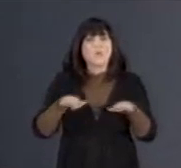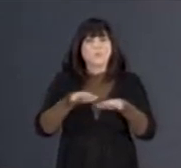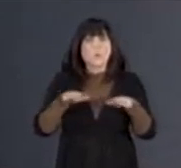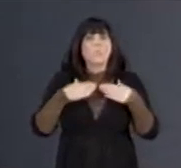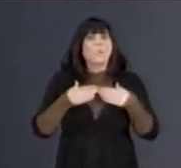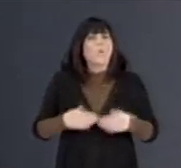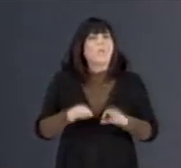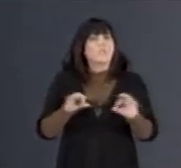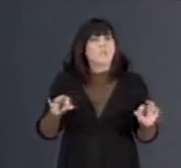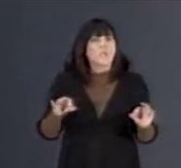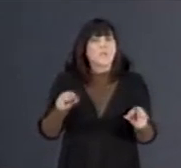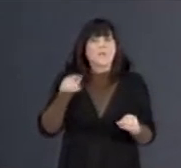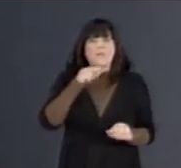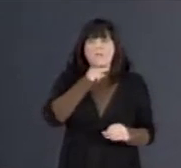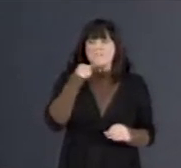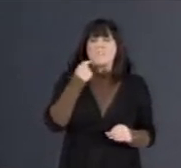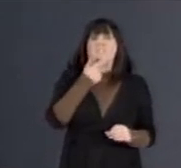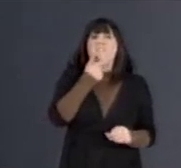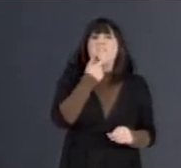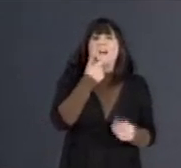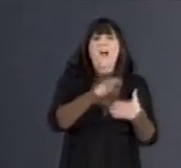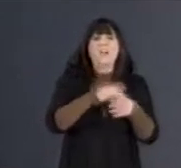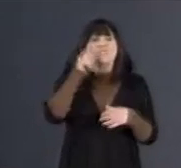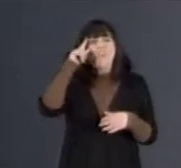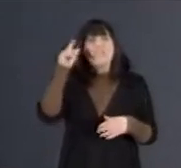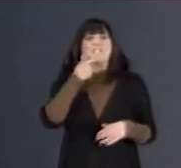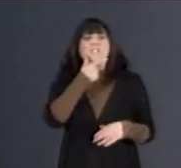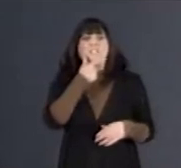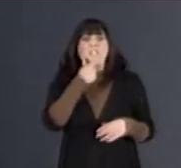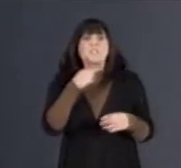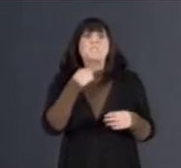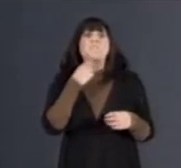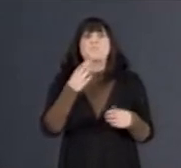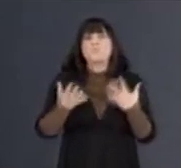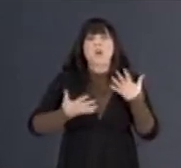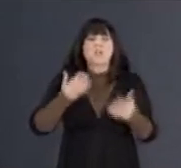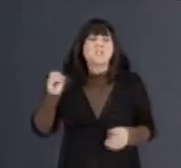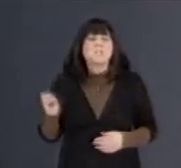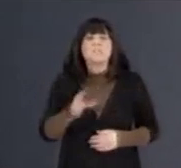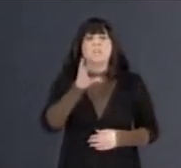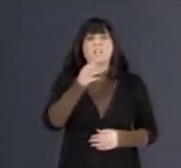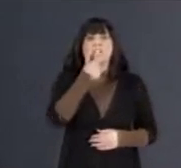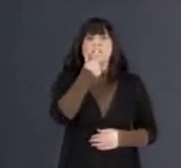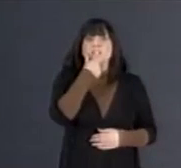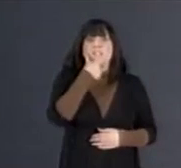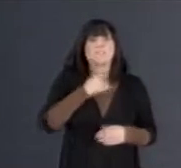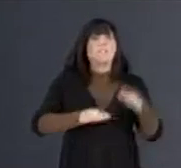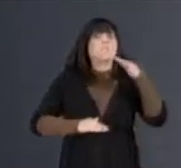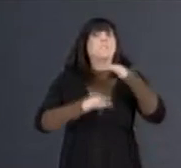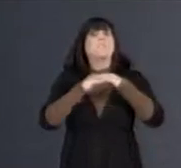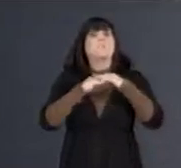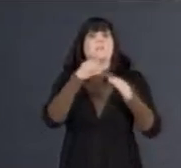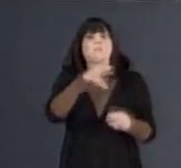-ħajte o-kħu għu mħadana press protestant għumdore l-inglterra jifri għal-jom mħis għadana l-inglterra mimħlija bħen